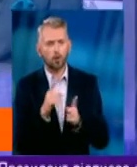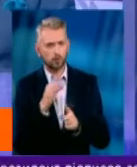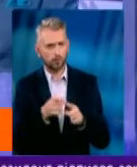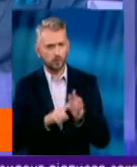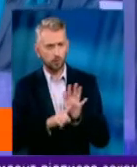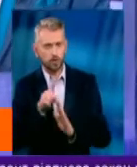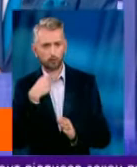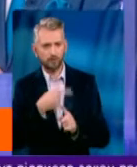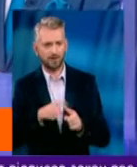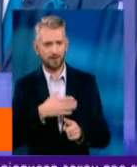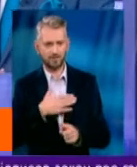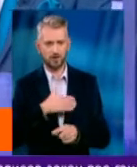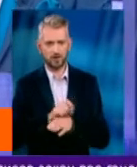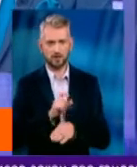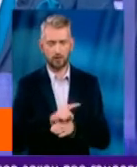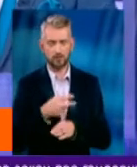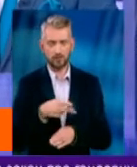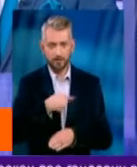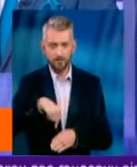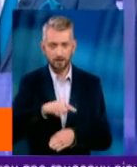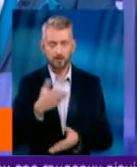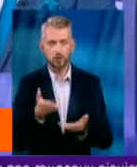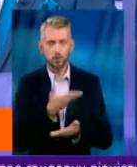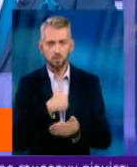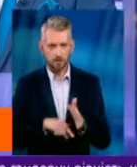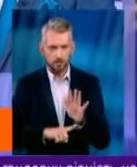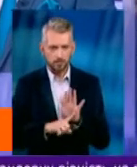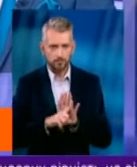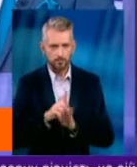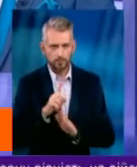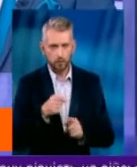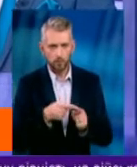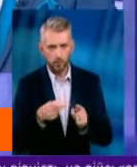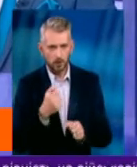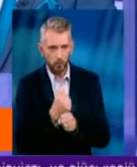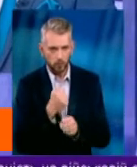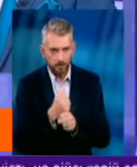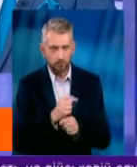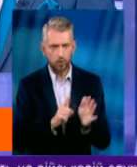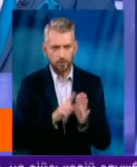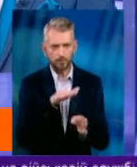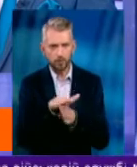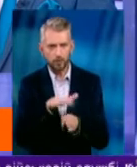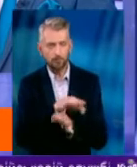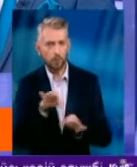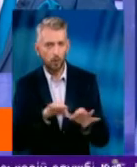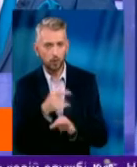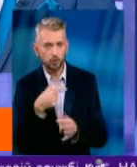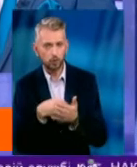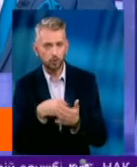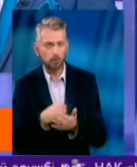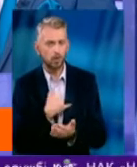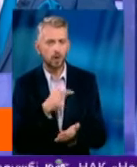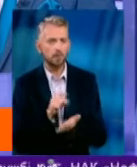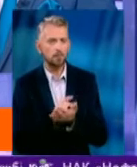говорити, так. Що це наша задача. Це для нас, якщо ми вже входимо в процес робіт по виконанню проєктів громадського бюджету, у нас не має